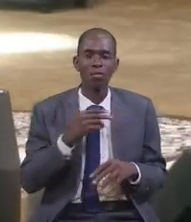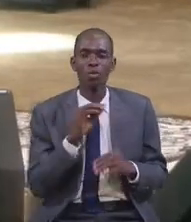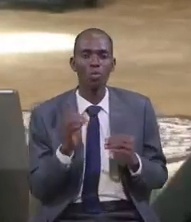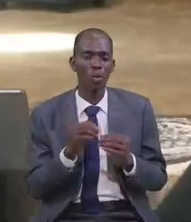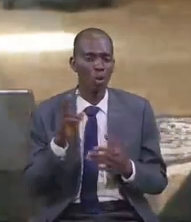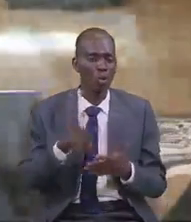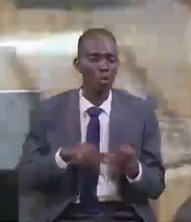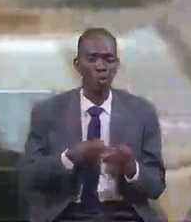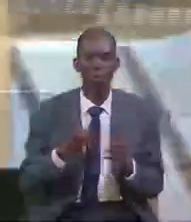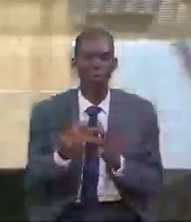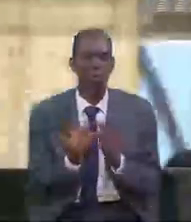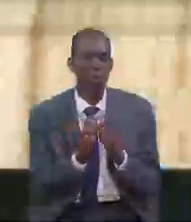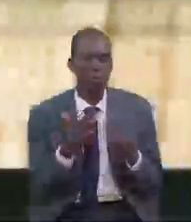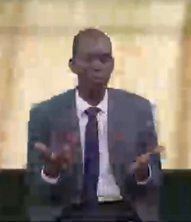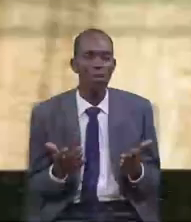Les Nazaréens,